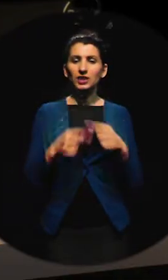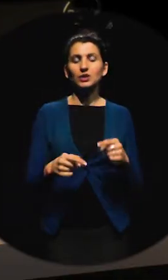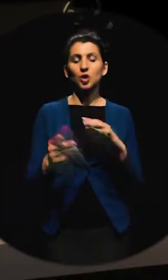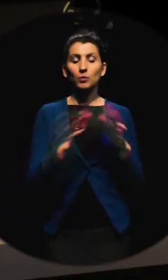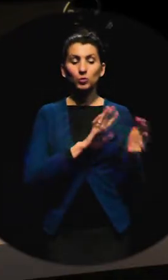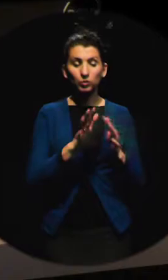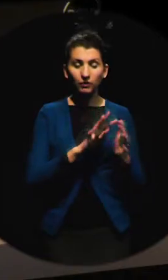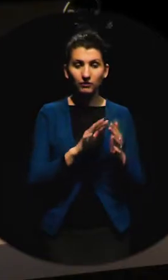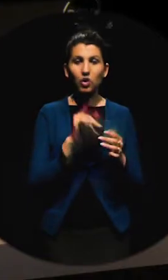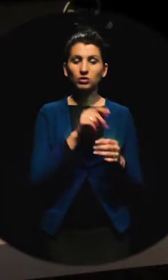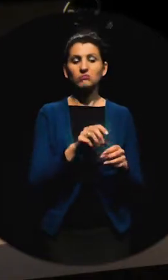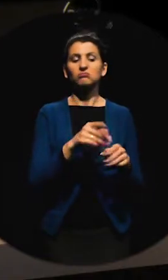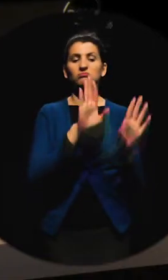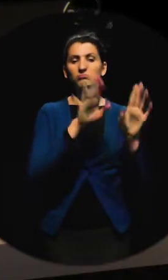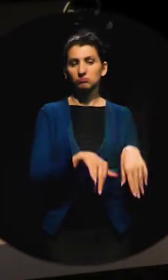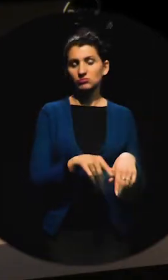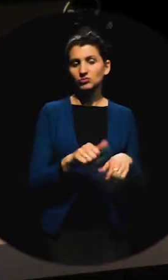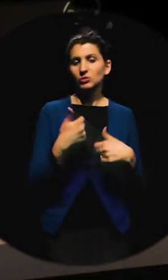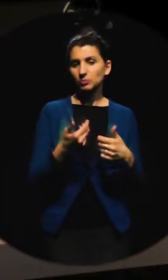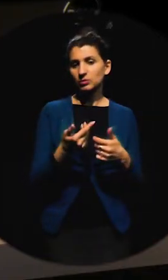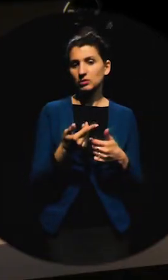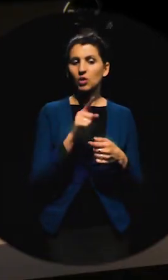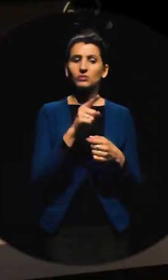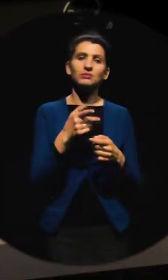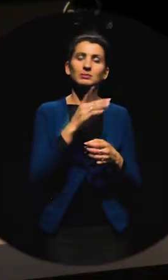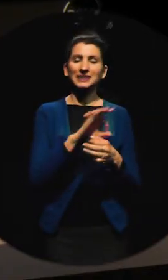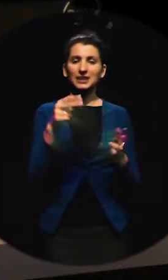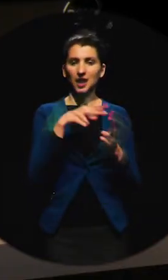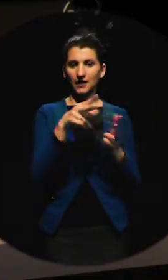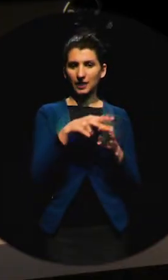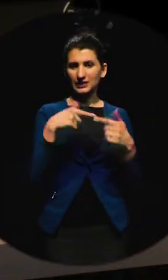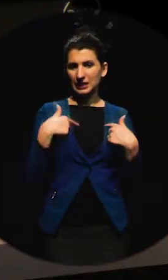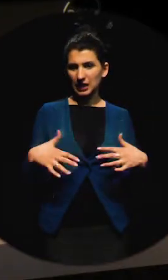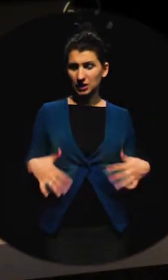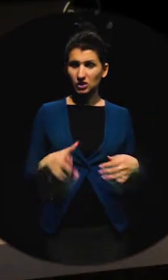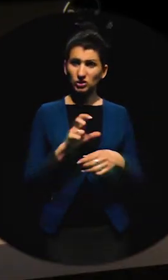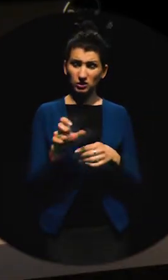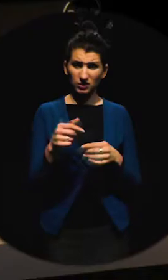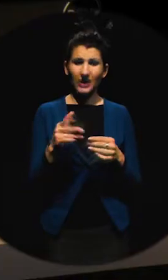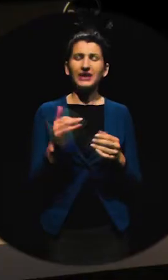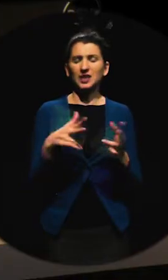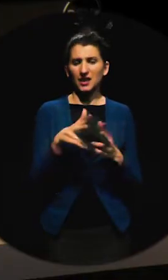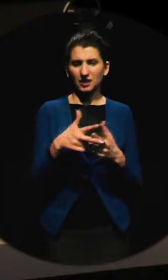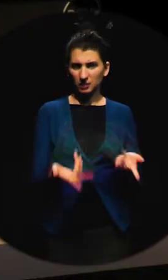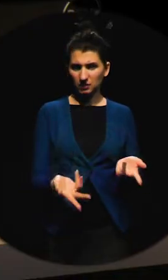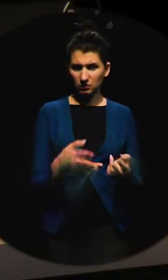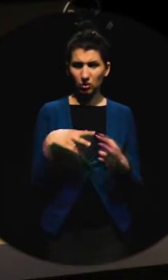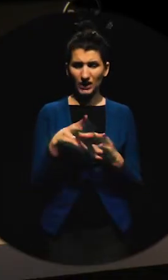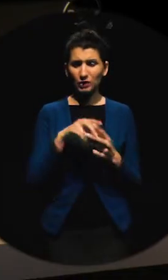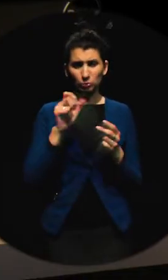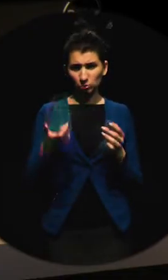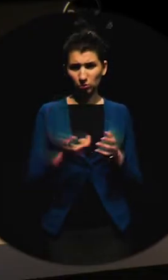którzy wystawiają swoje dzieci na taki atak. I teraz trzeba sobie zadać pytanie, na jaki atak, prawda? Bo ten atak to